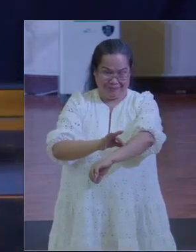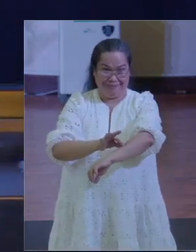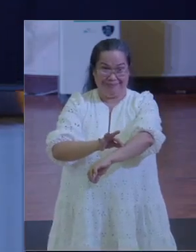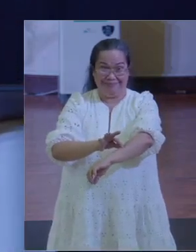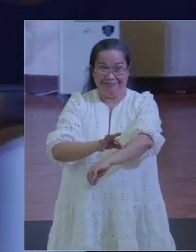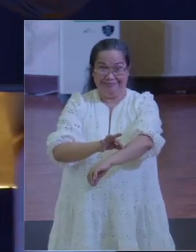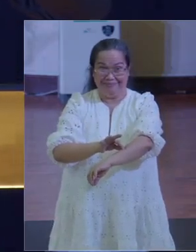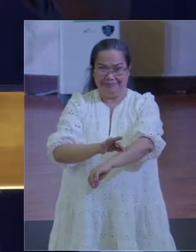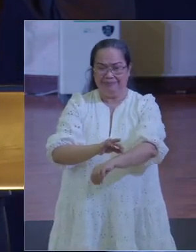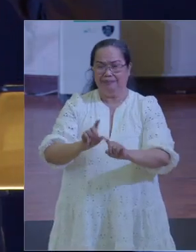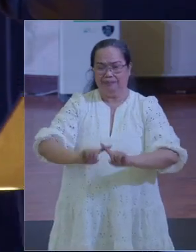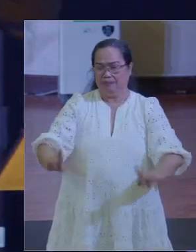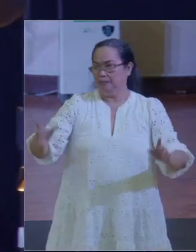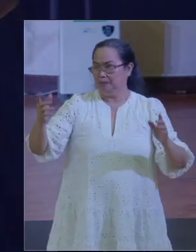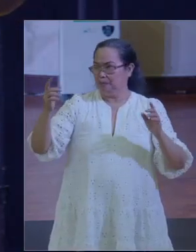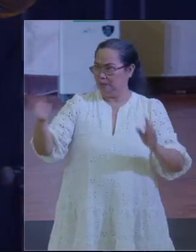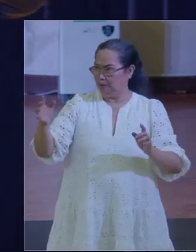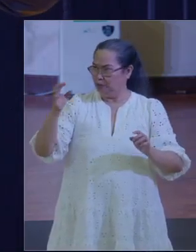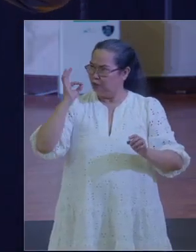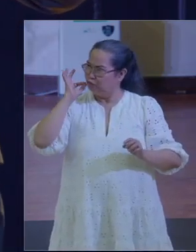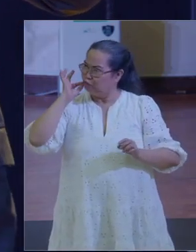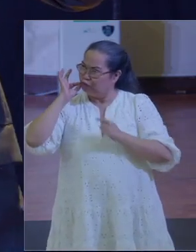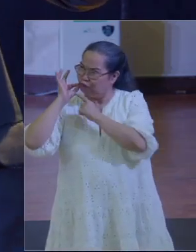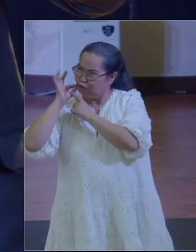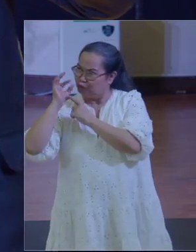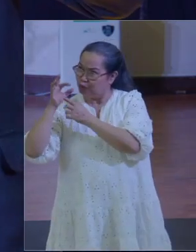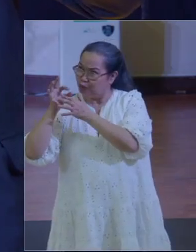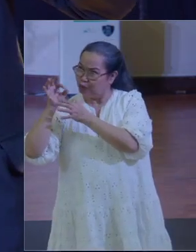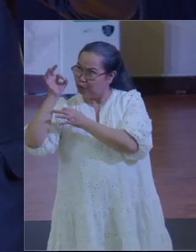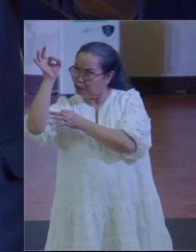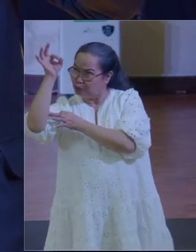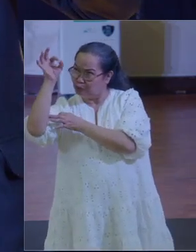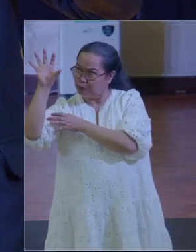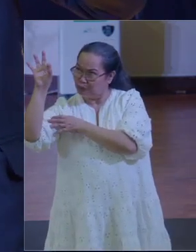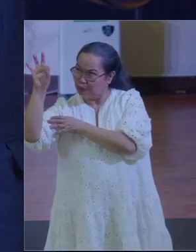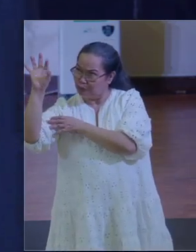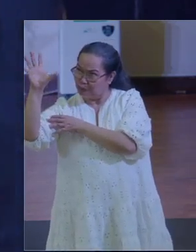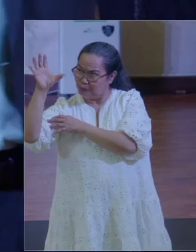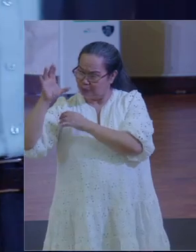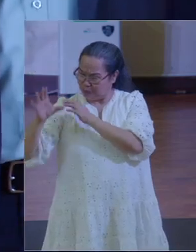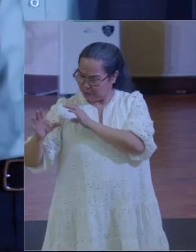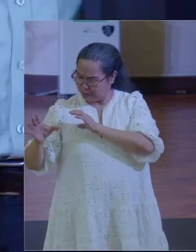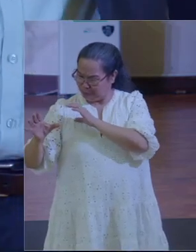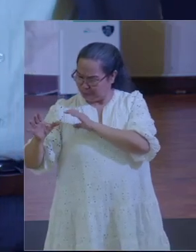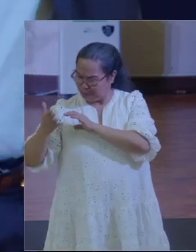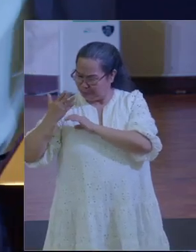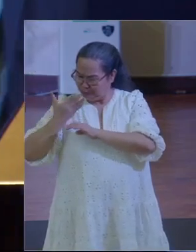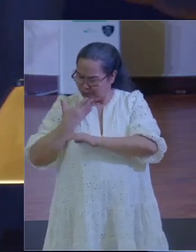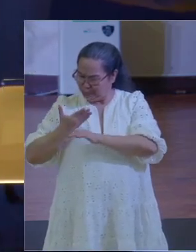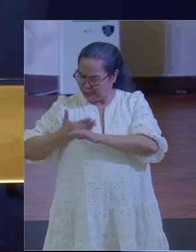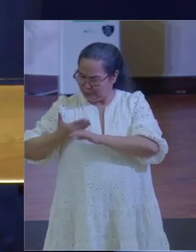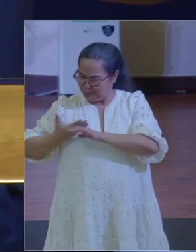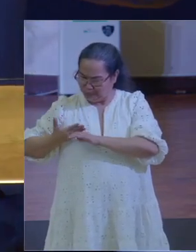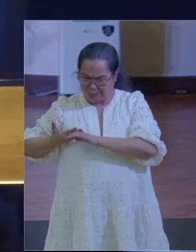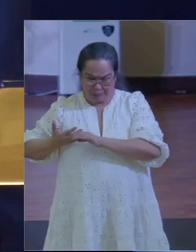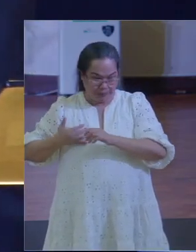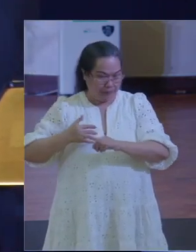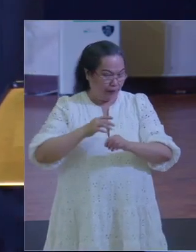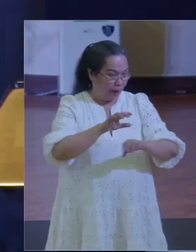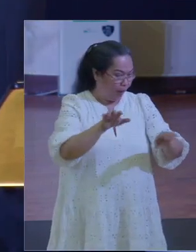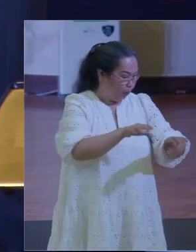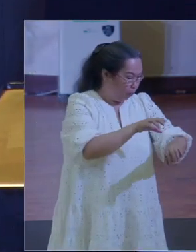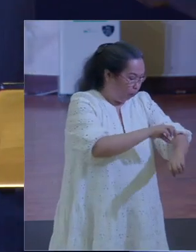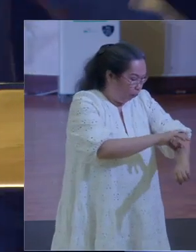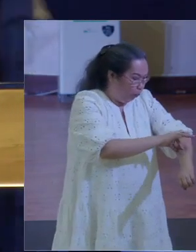yung pagkakaiba, fruit of the Spirit, singular, 9 characteristics. Pero sinabi, works of the